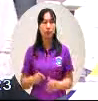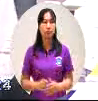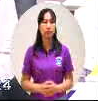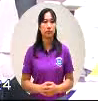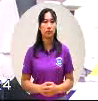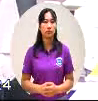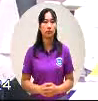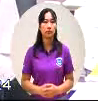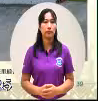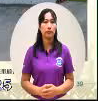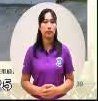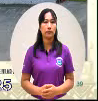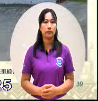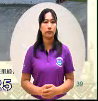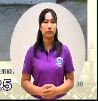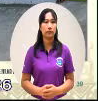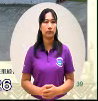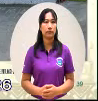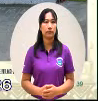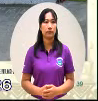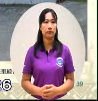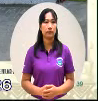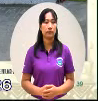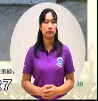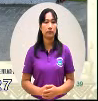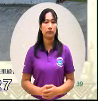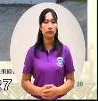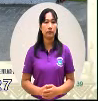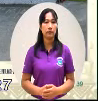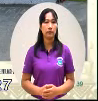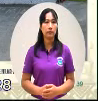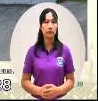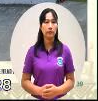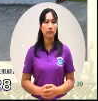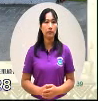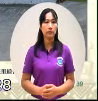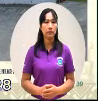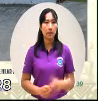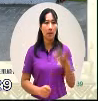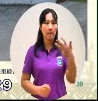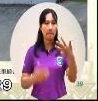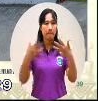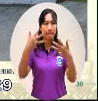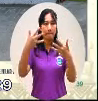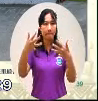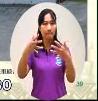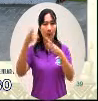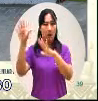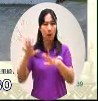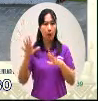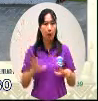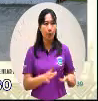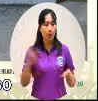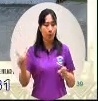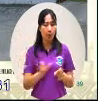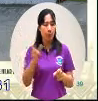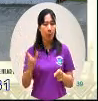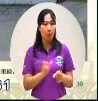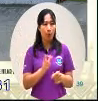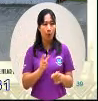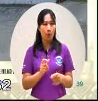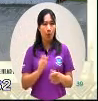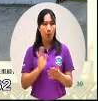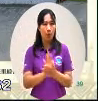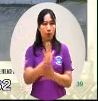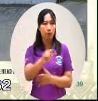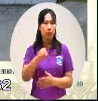好，我想因为这个是我们88风灾之后呢，我们民权社区哈有一